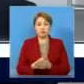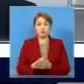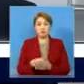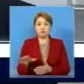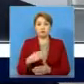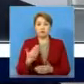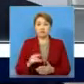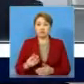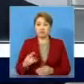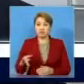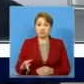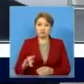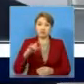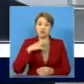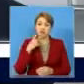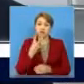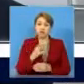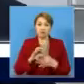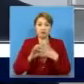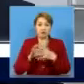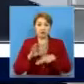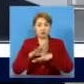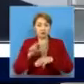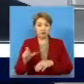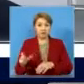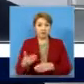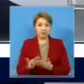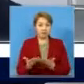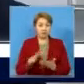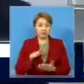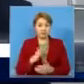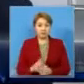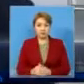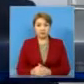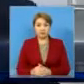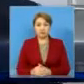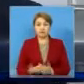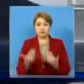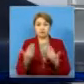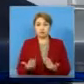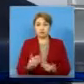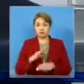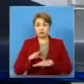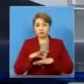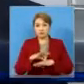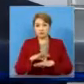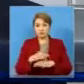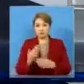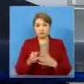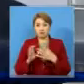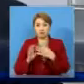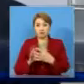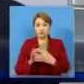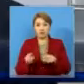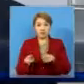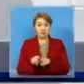вы же летали, видели, на каком автобусе подвозили пассажиров и в каком состоянии был. А сейчас будем возить вот теперь на этом автобусе, который